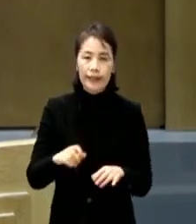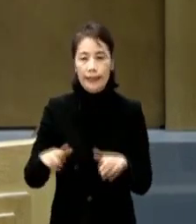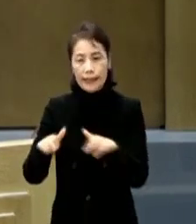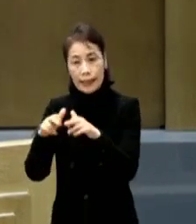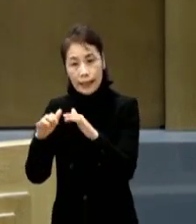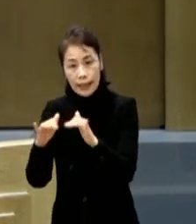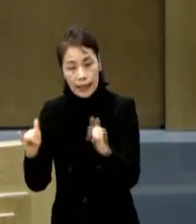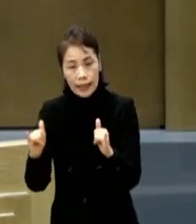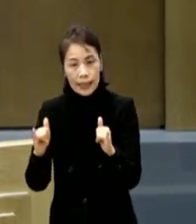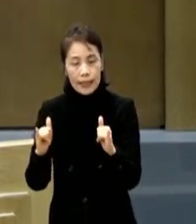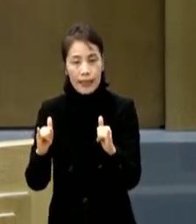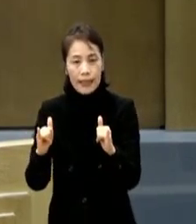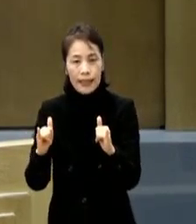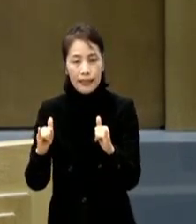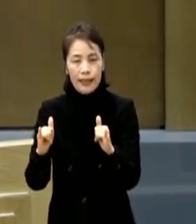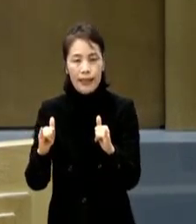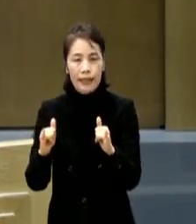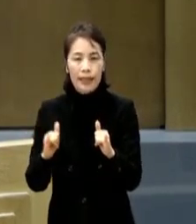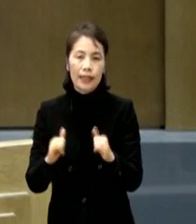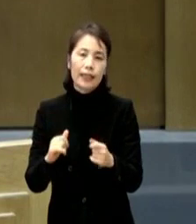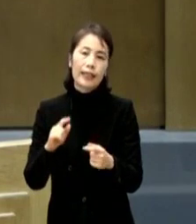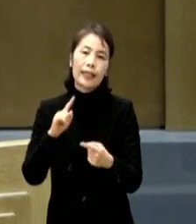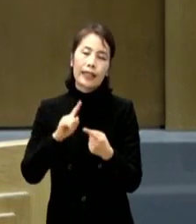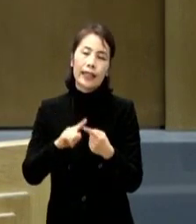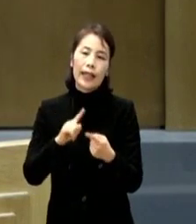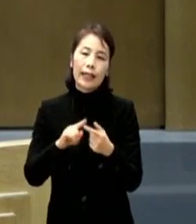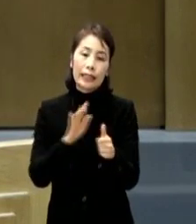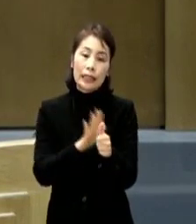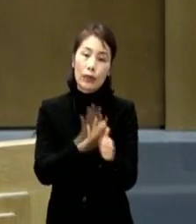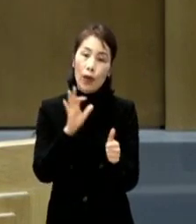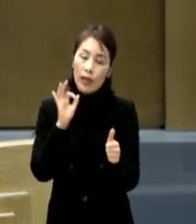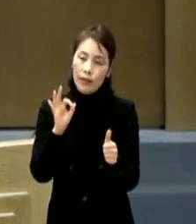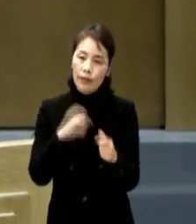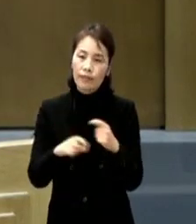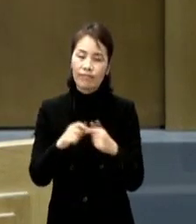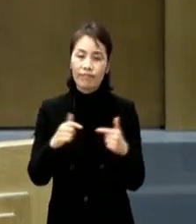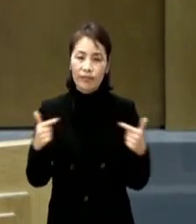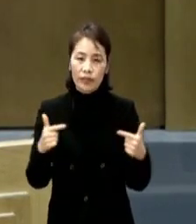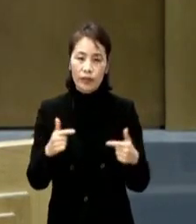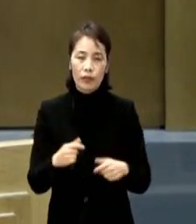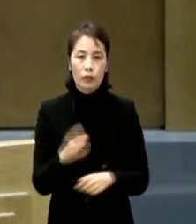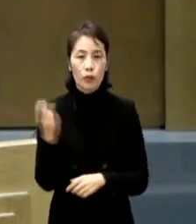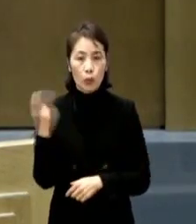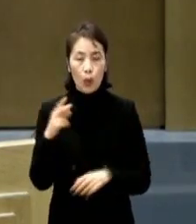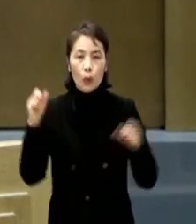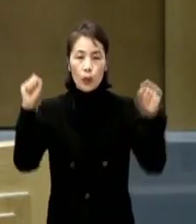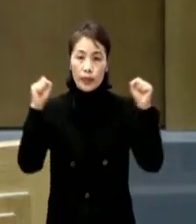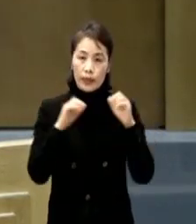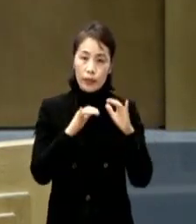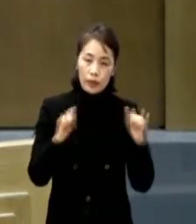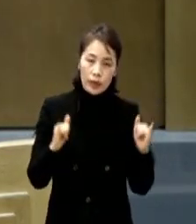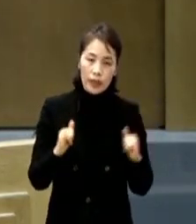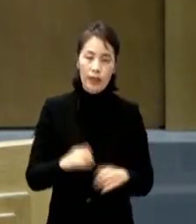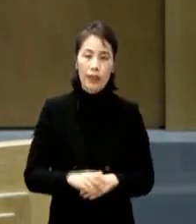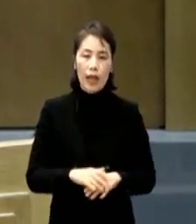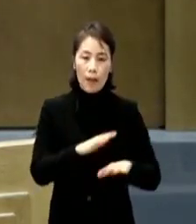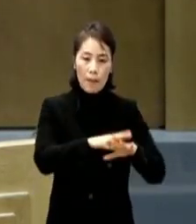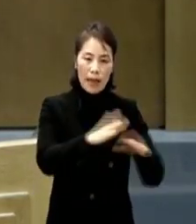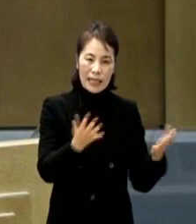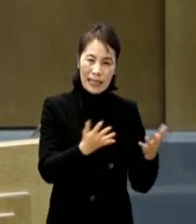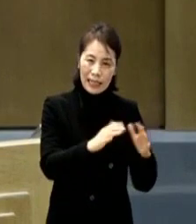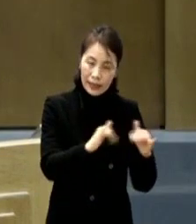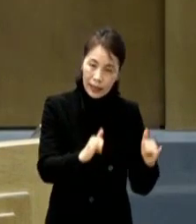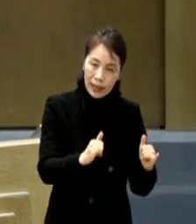기회소득의 대상과 지원액을 확대합니다. 아울러 체육인, 농어민,